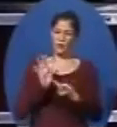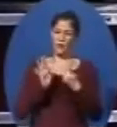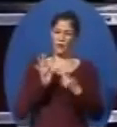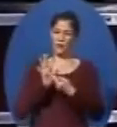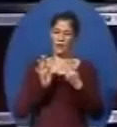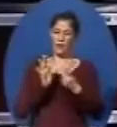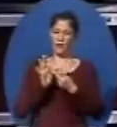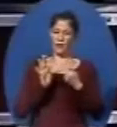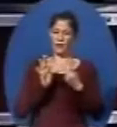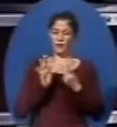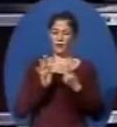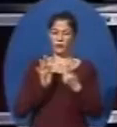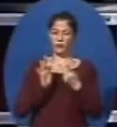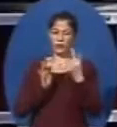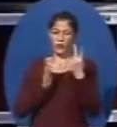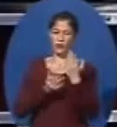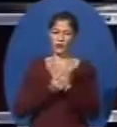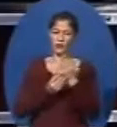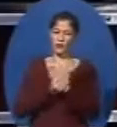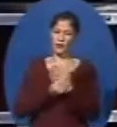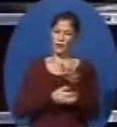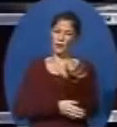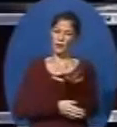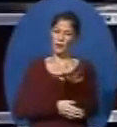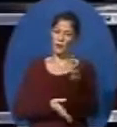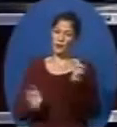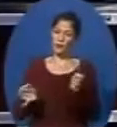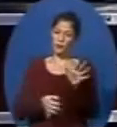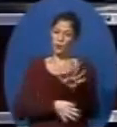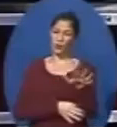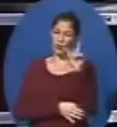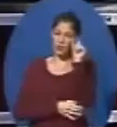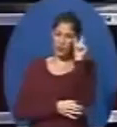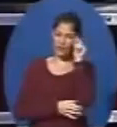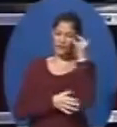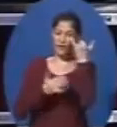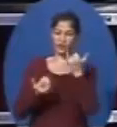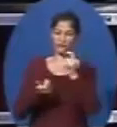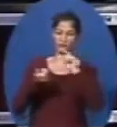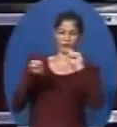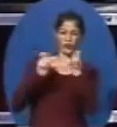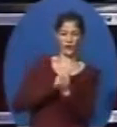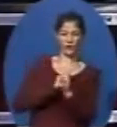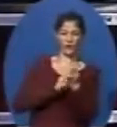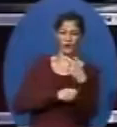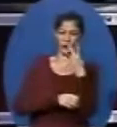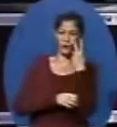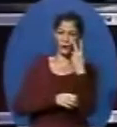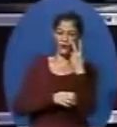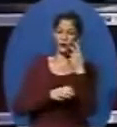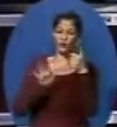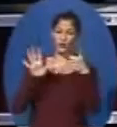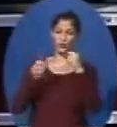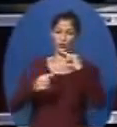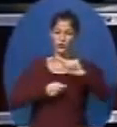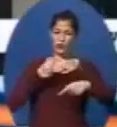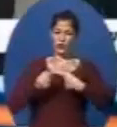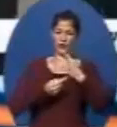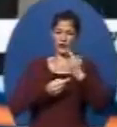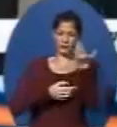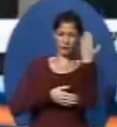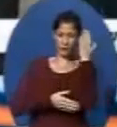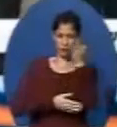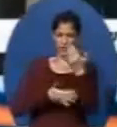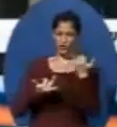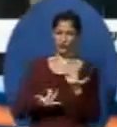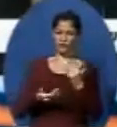מהאחד, משאיר את הרשעתו באישום השני, וכתוצאה מכך גזר הדין של אהוד אולמרט מופחת משש שנות מאסר בפועל לשנה